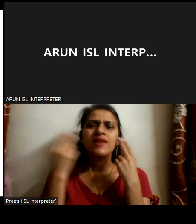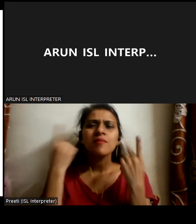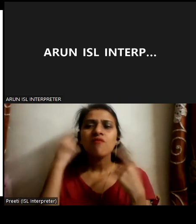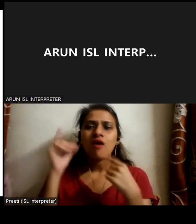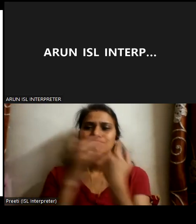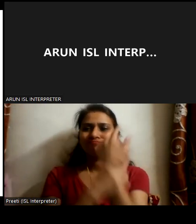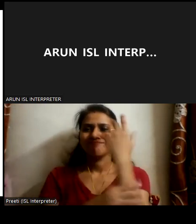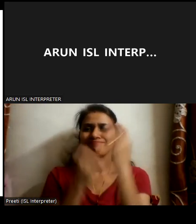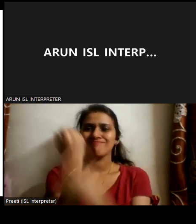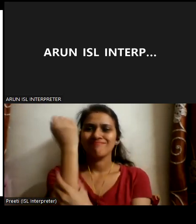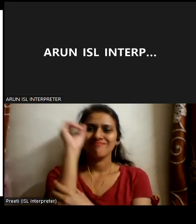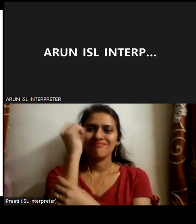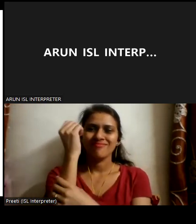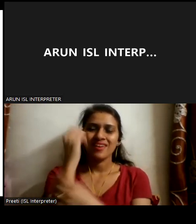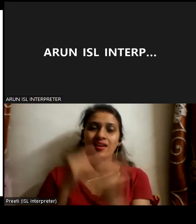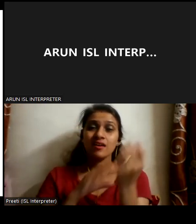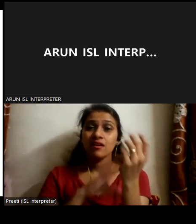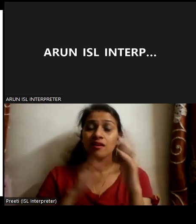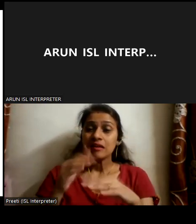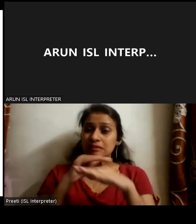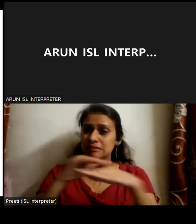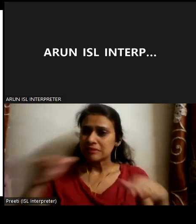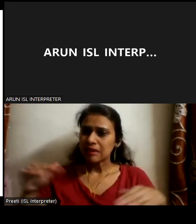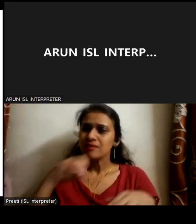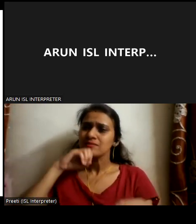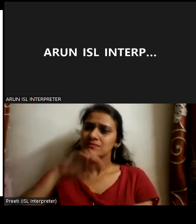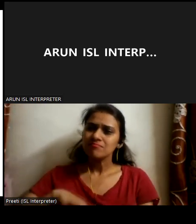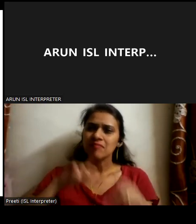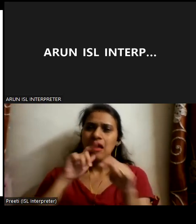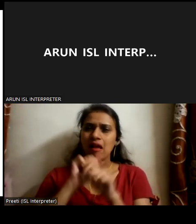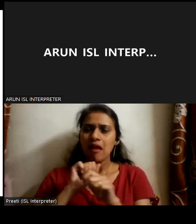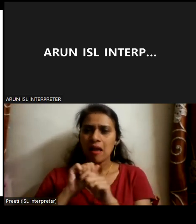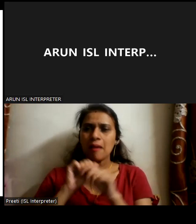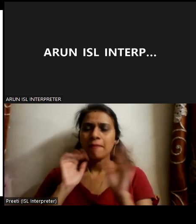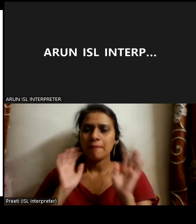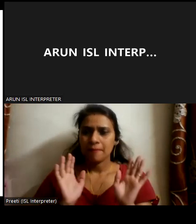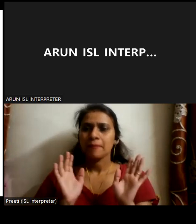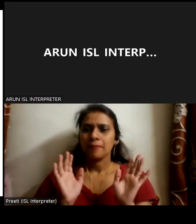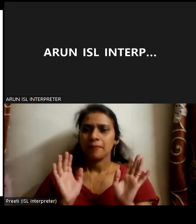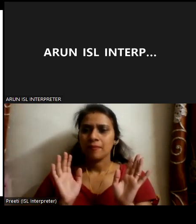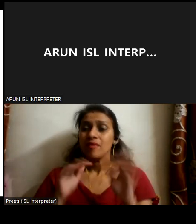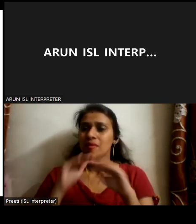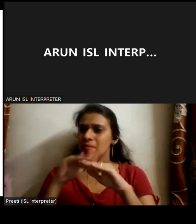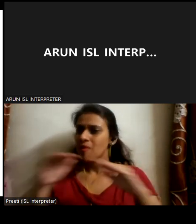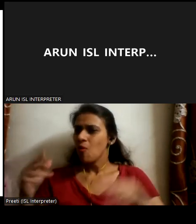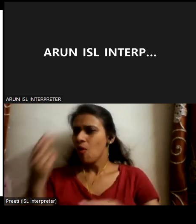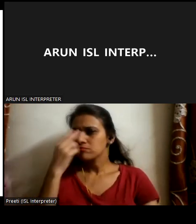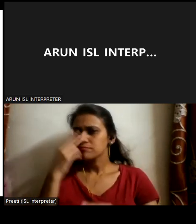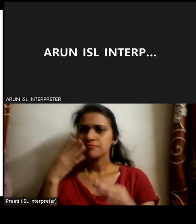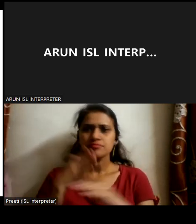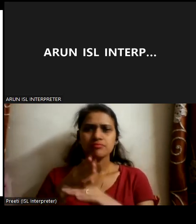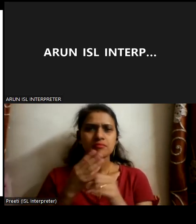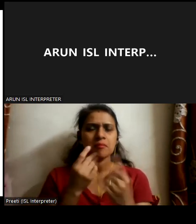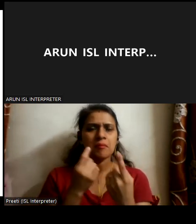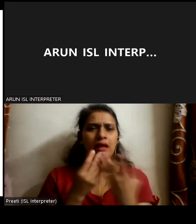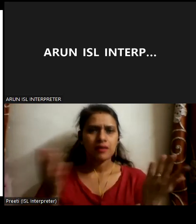काम करने की स्थिति है, वहां पे चाइल्ड लेबर है ना, बच्चों को visual impairment ho raha hai.